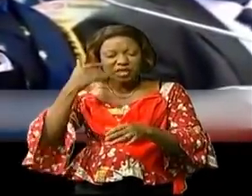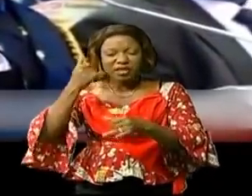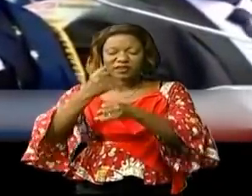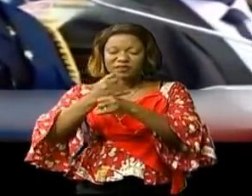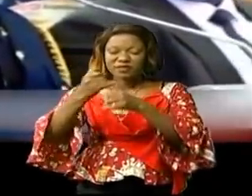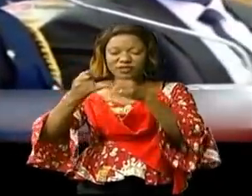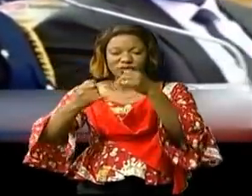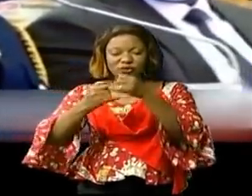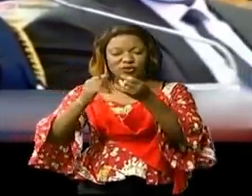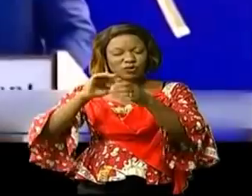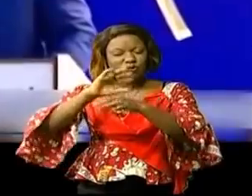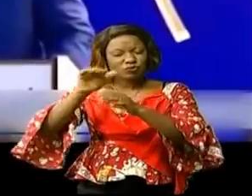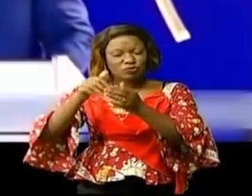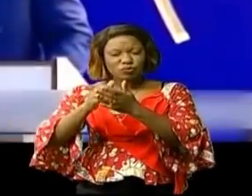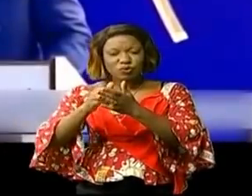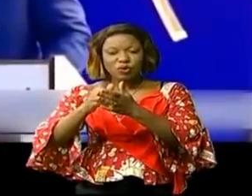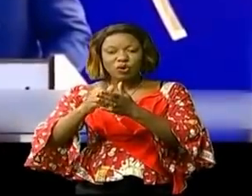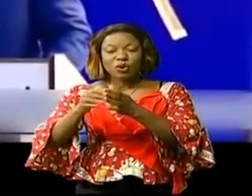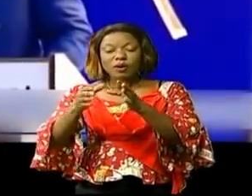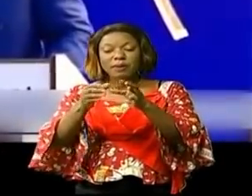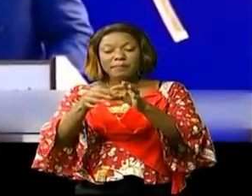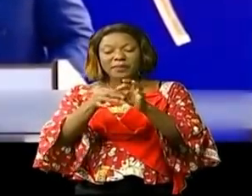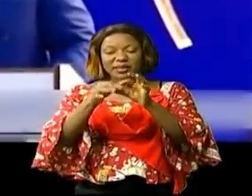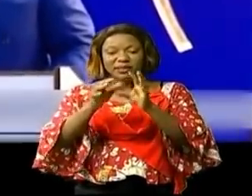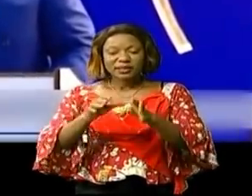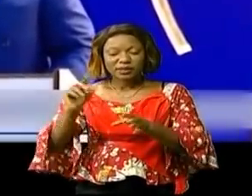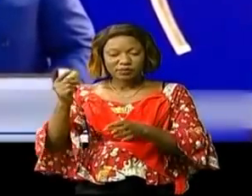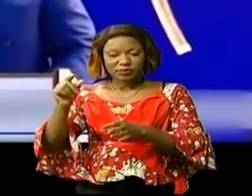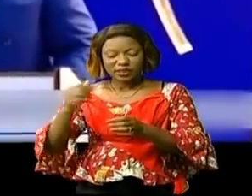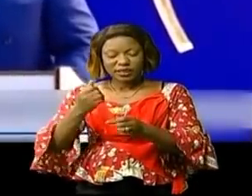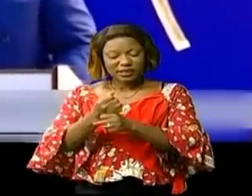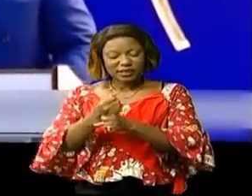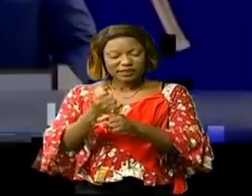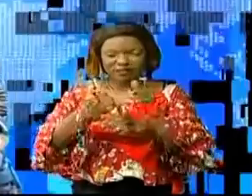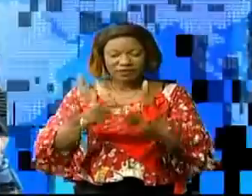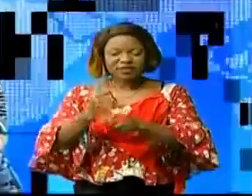aux partenaires miniers d'opérer en toute quiétude.